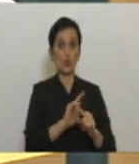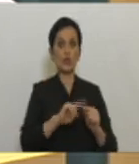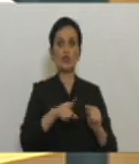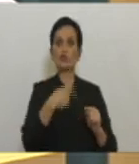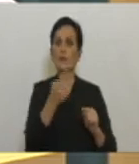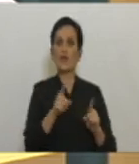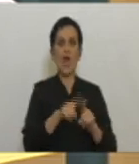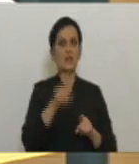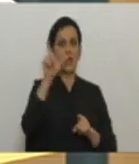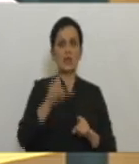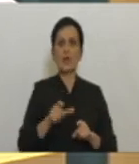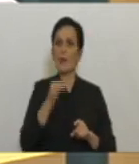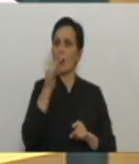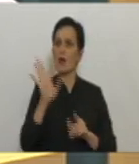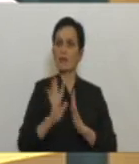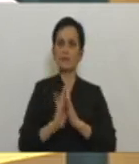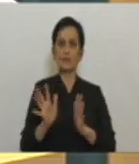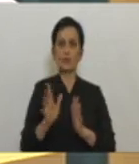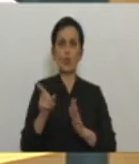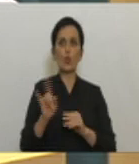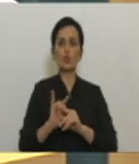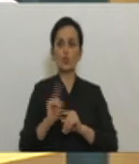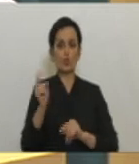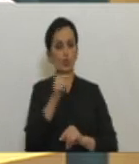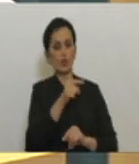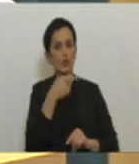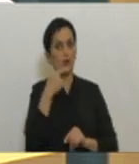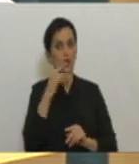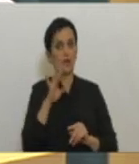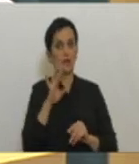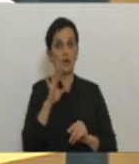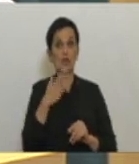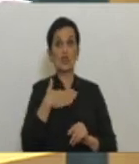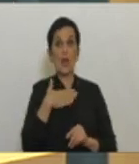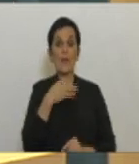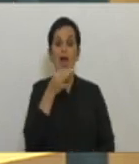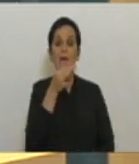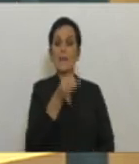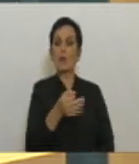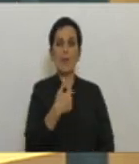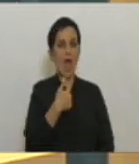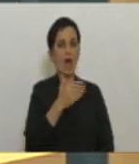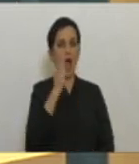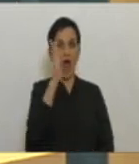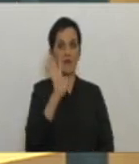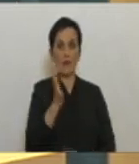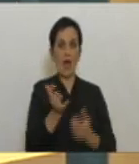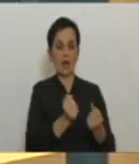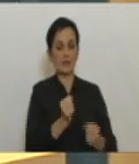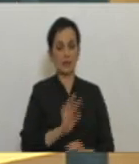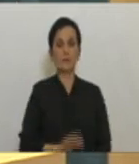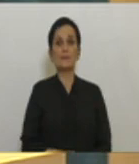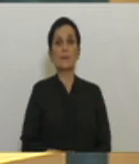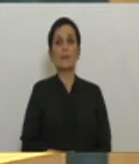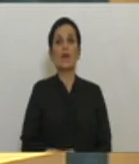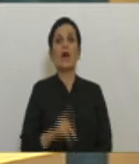უნდა კადროთ იმ ადამიანს, რომელსაც ტყუილი არ უკადრებია. ამაშია საქმე, თორემ ჩემ ამ პასუხს არ ვაპირებდი და არ მიიღებდით.